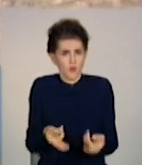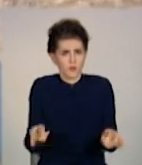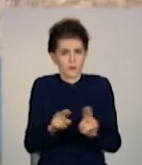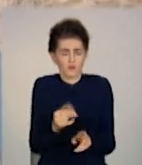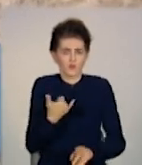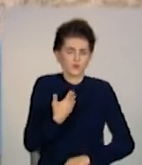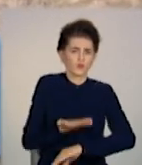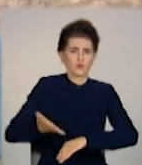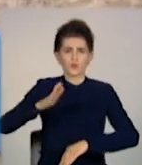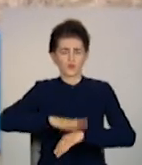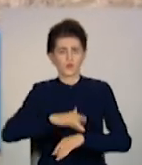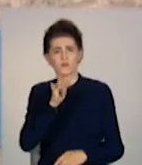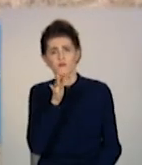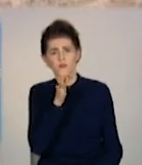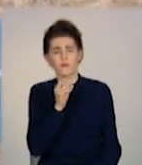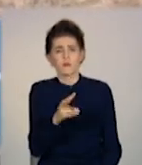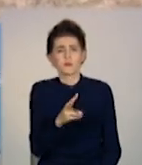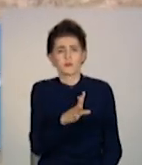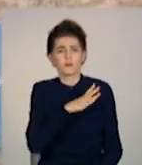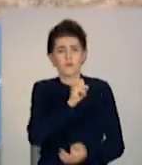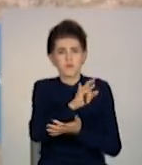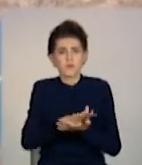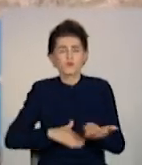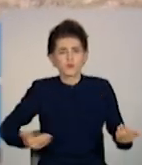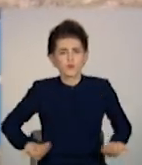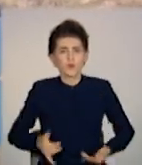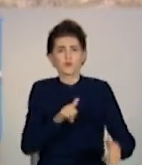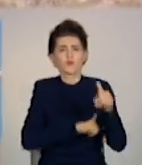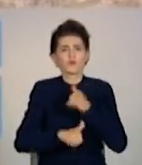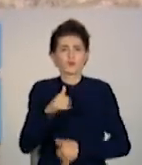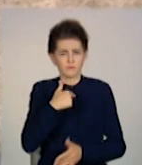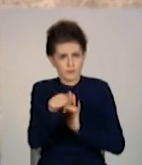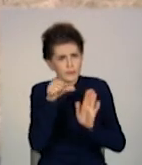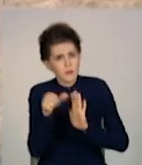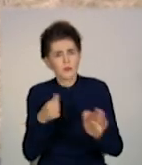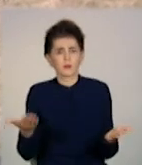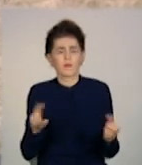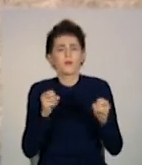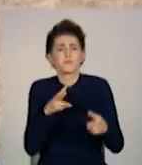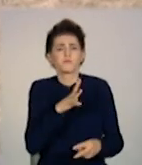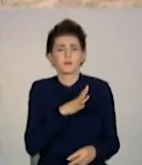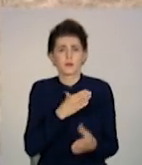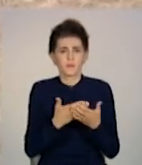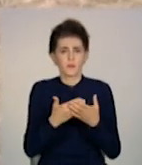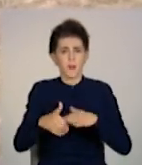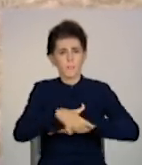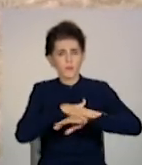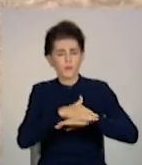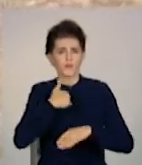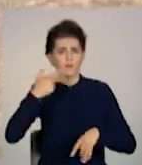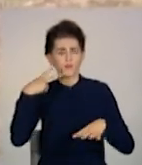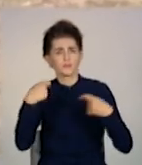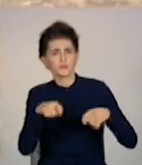тільки прийдеться, якщо так далі життя продовжиться, все уничтожати, не знаємо, як жити. На базарі 300 сім'ї кормиться,